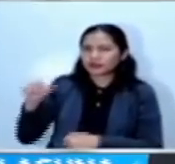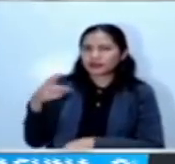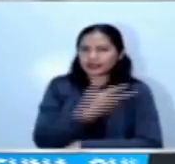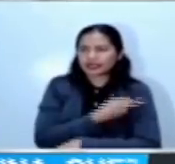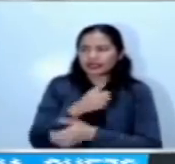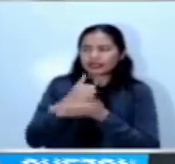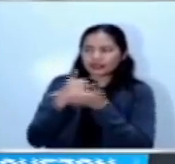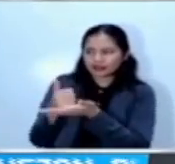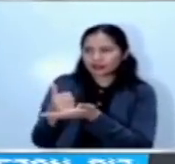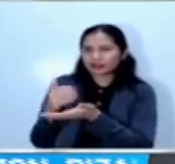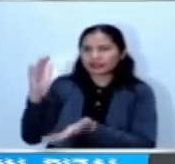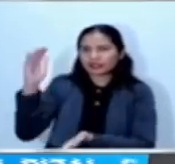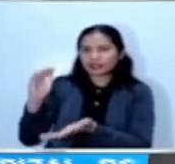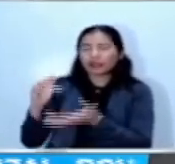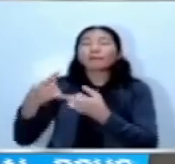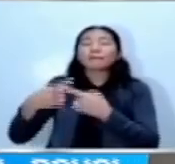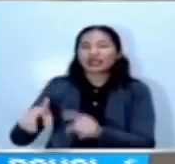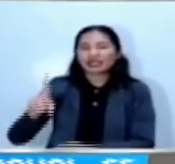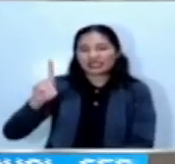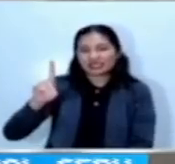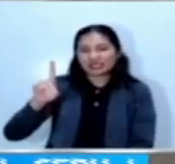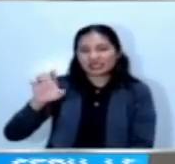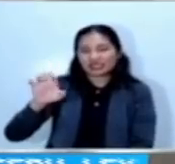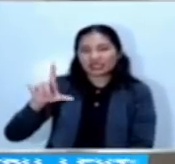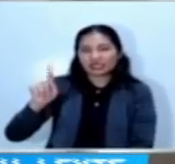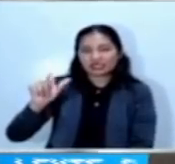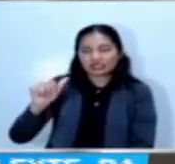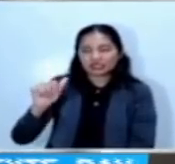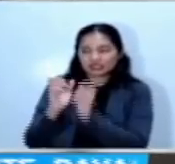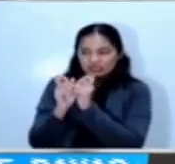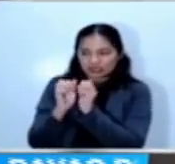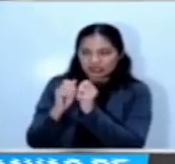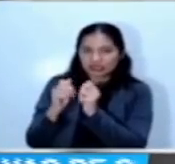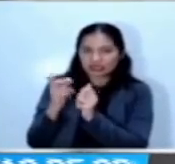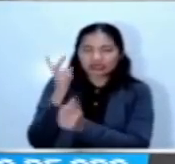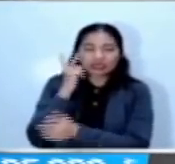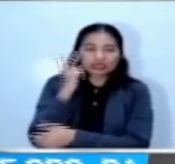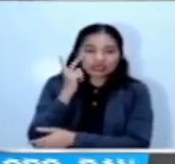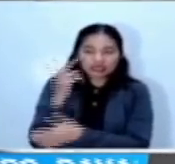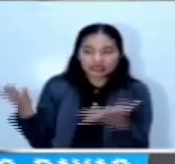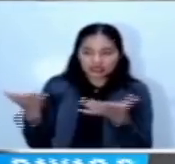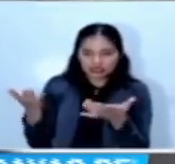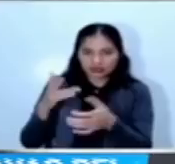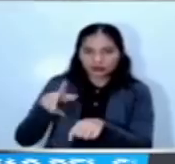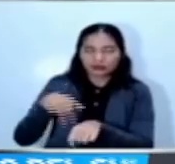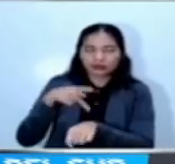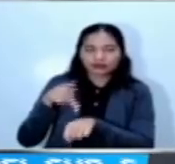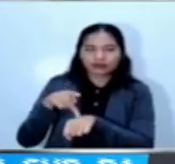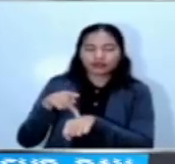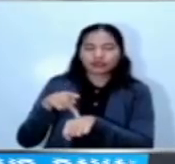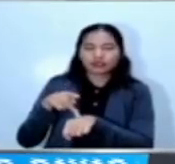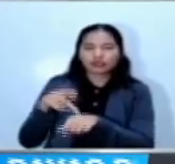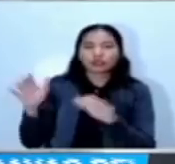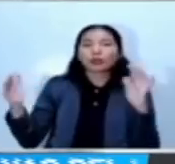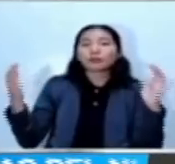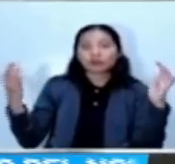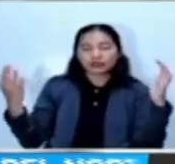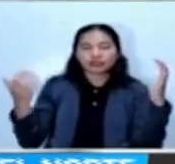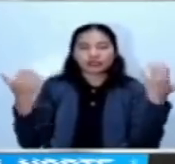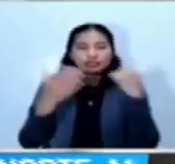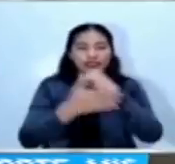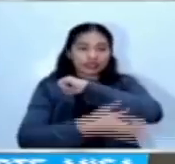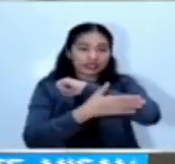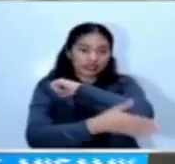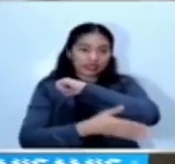variant, base sa mga nakikita natin dato dito sa Pilipinas saka sa ibang bansa, ang